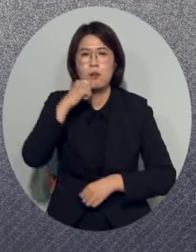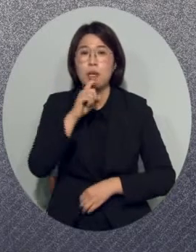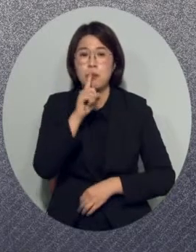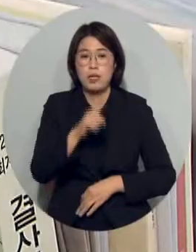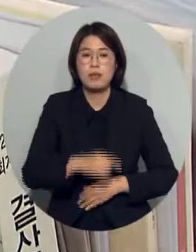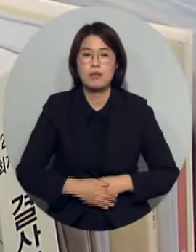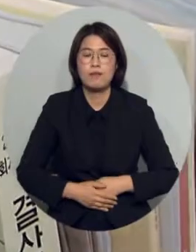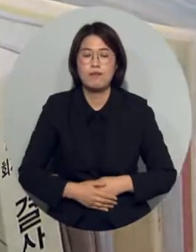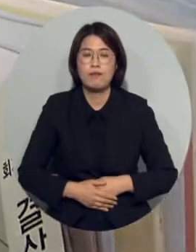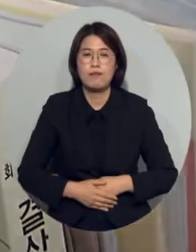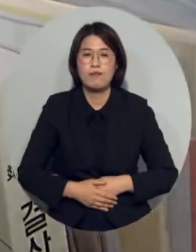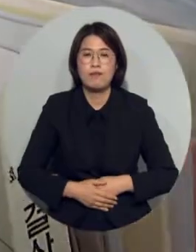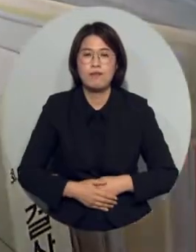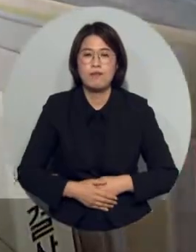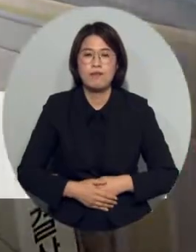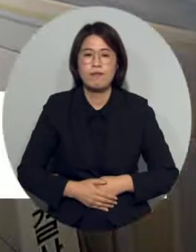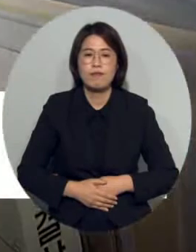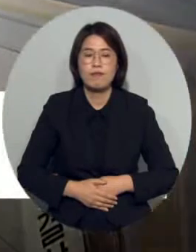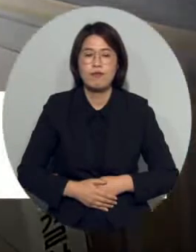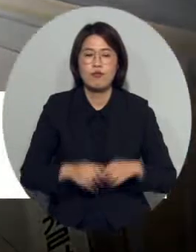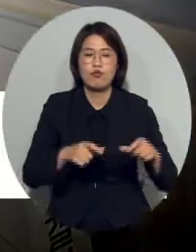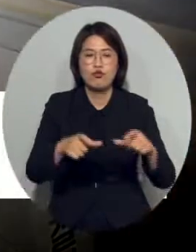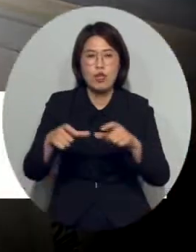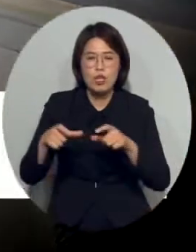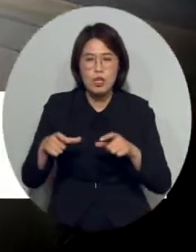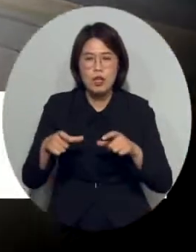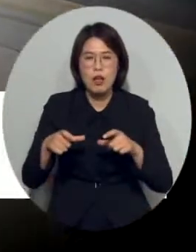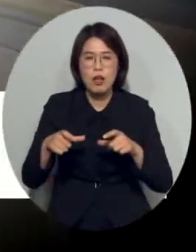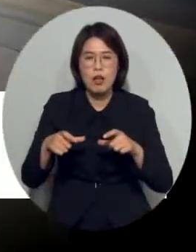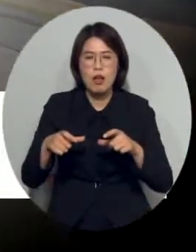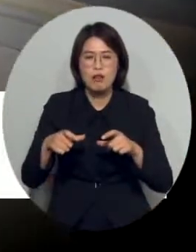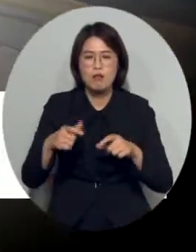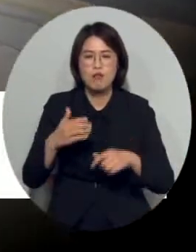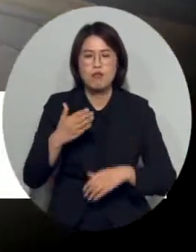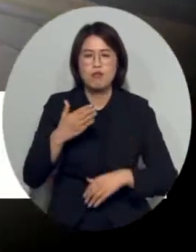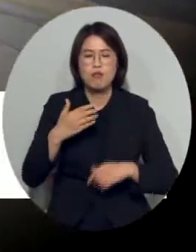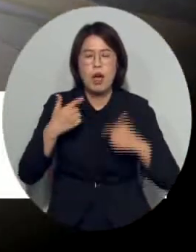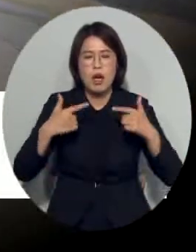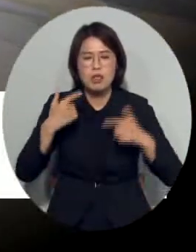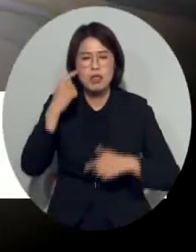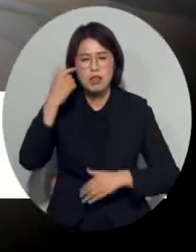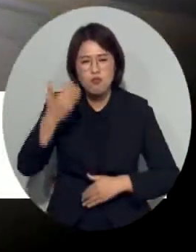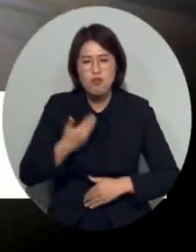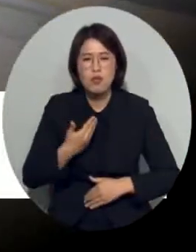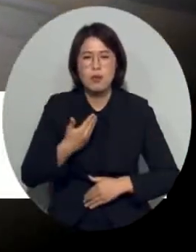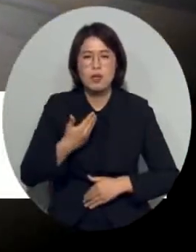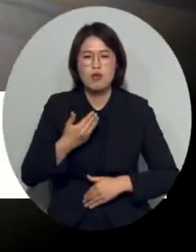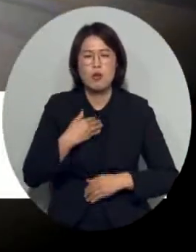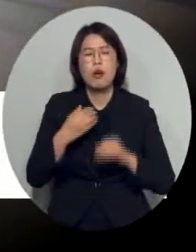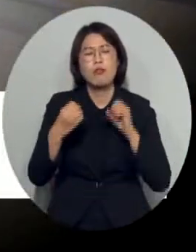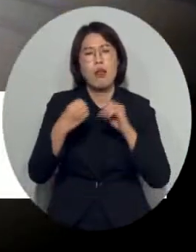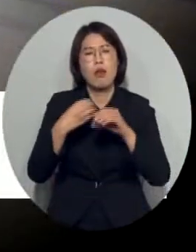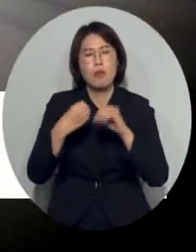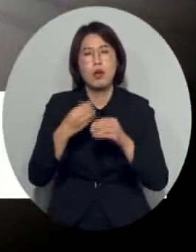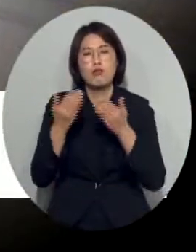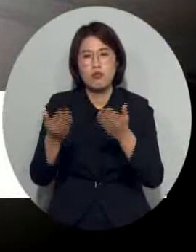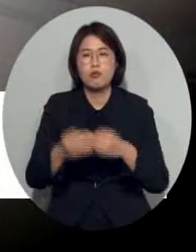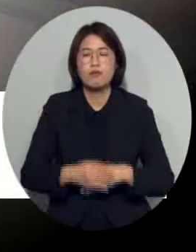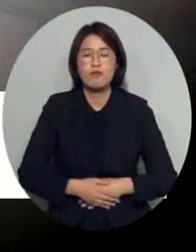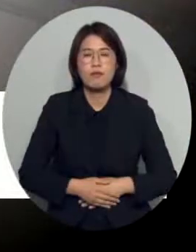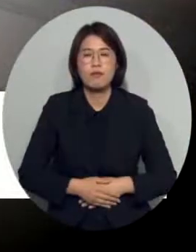밝혔습니다. 부근에서도 컨설턴트들한테 뭐 질의가 있으면 이렇게 우리가 답변을 해주고